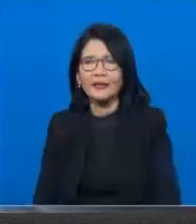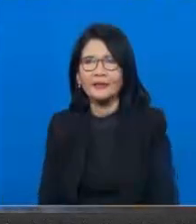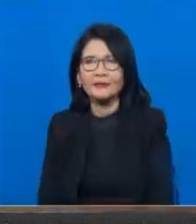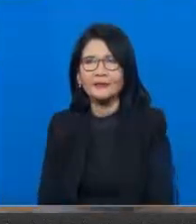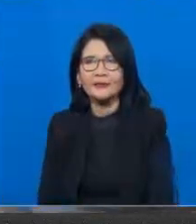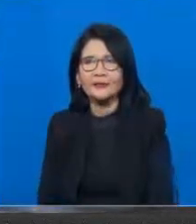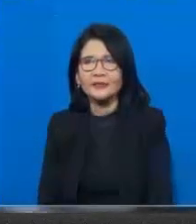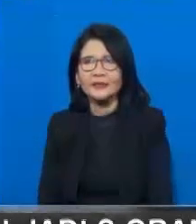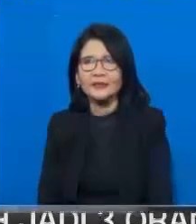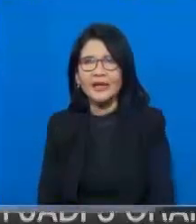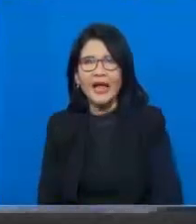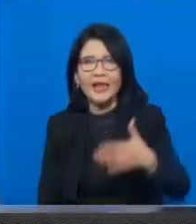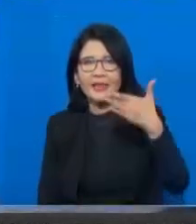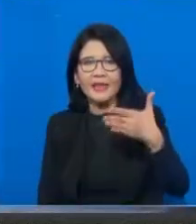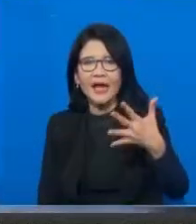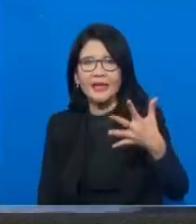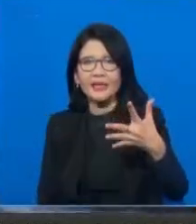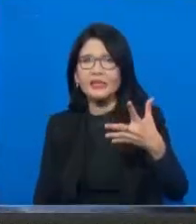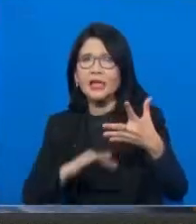ini. Tangannya taruh sini.